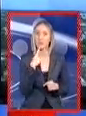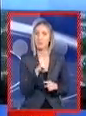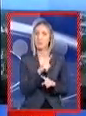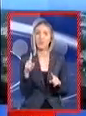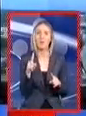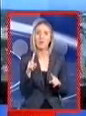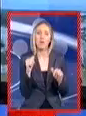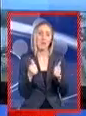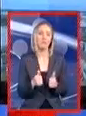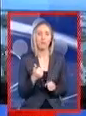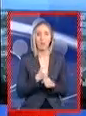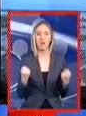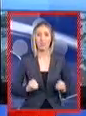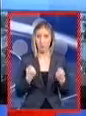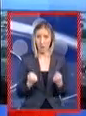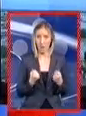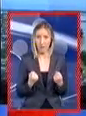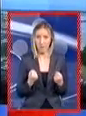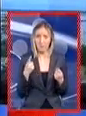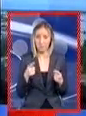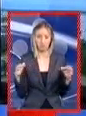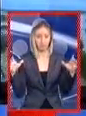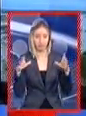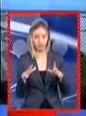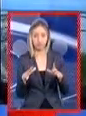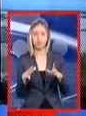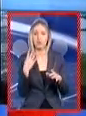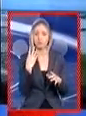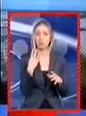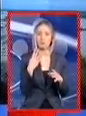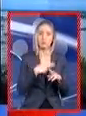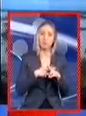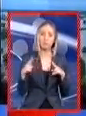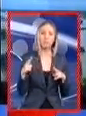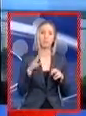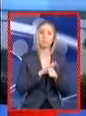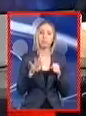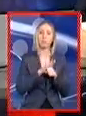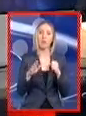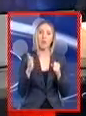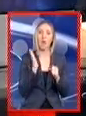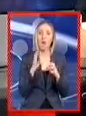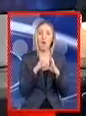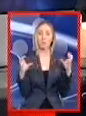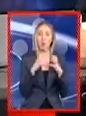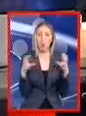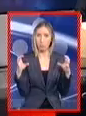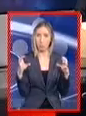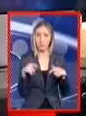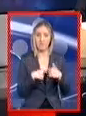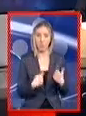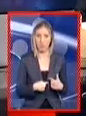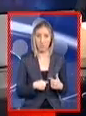neformalnu radnu akciju gde se okupilo 4 puna autobusa omladinaca, volontera koji su